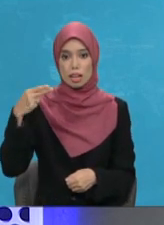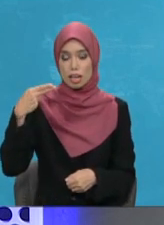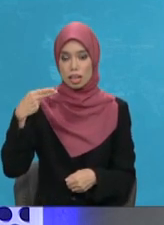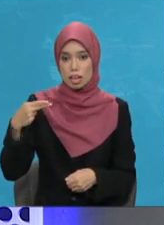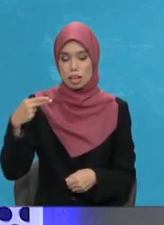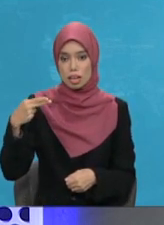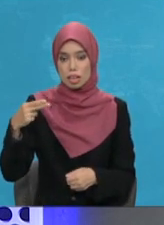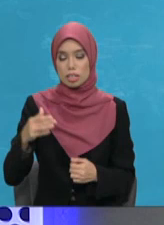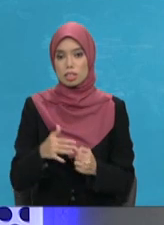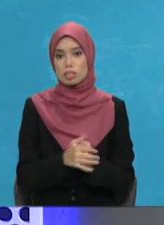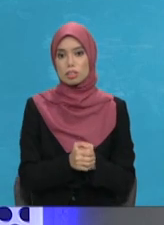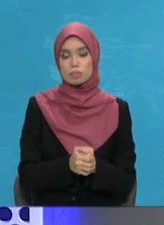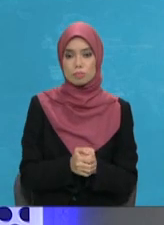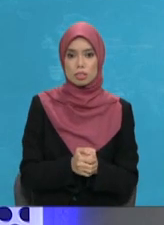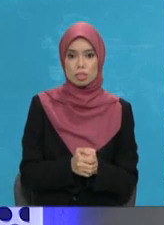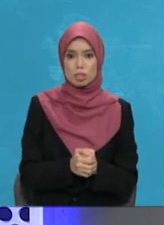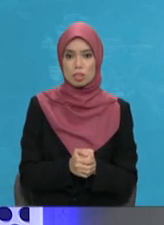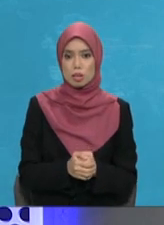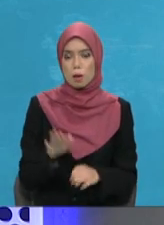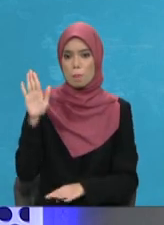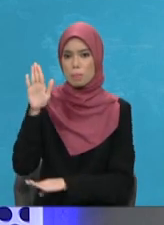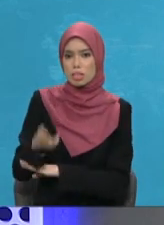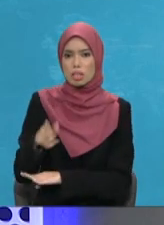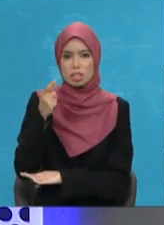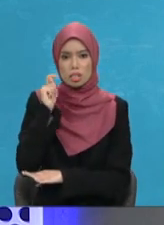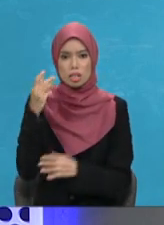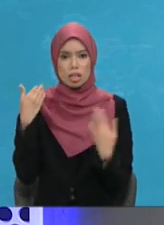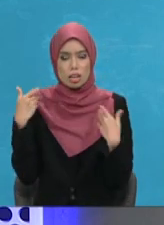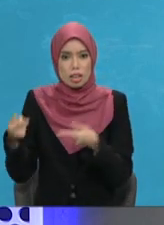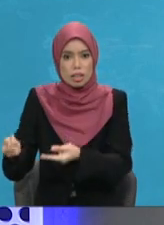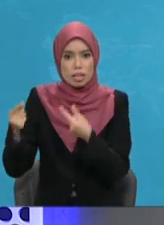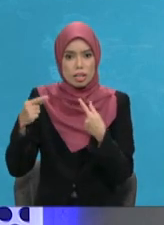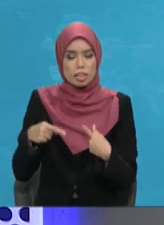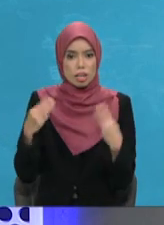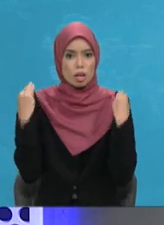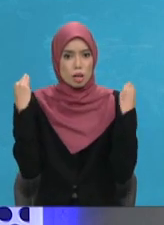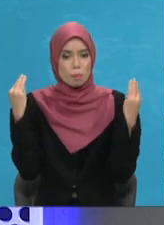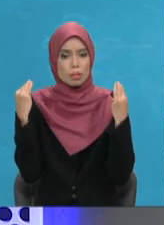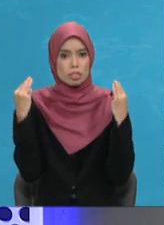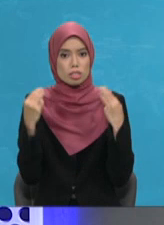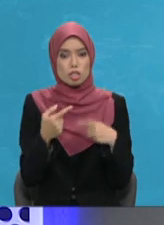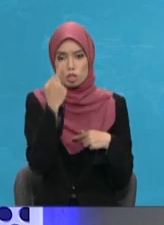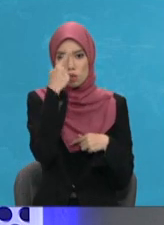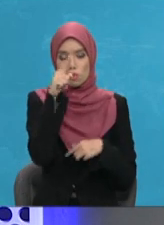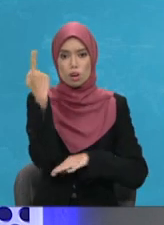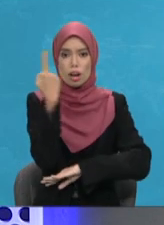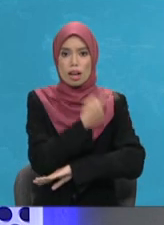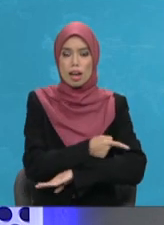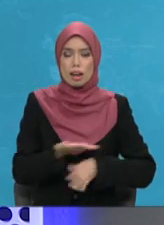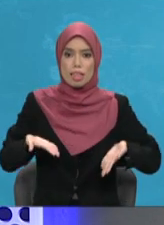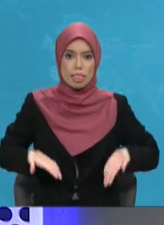pemancar Pangeran anak Haji Muhammad alam Petang tadi berkenan berangkat menghadiri majelis meraihkan hari Puja usia Baginda